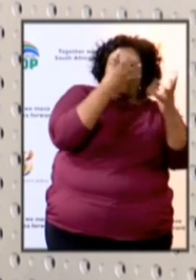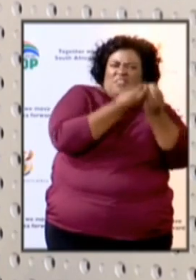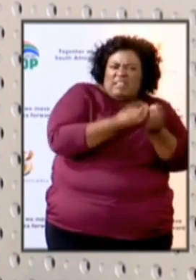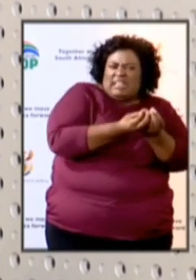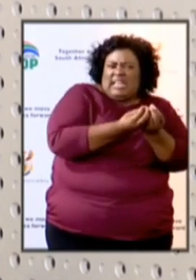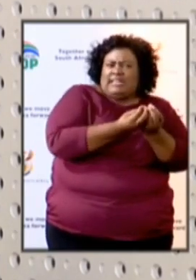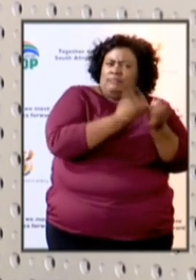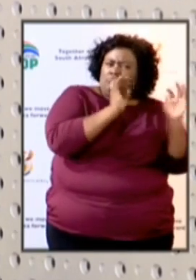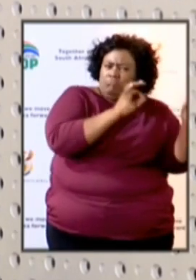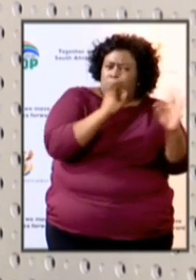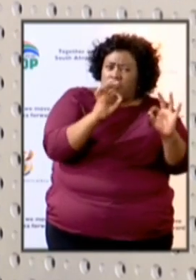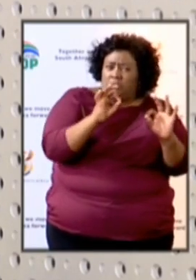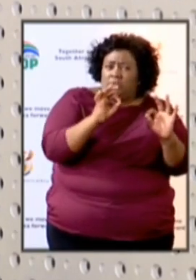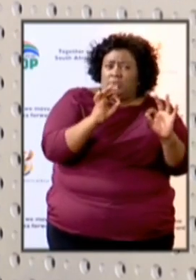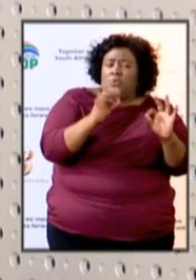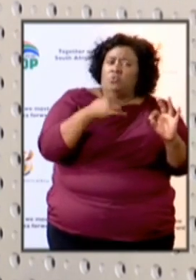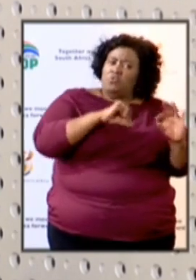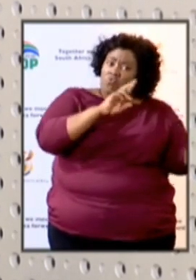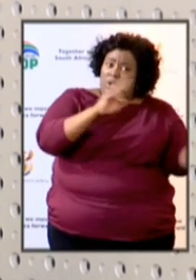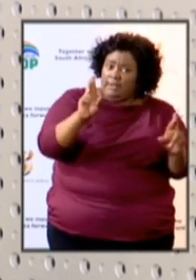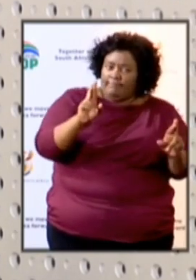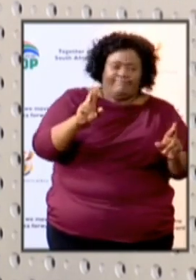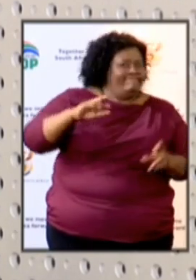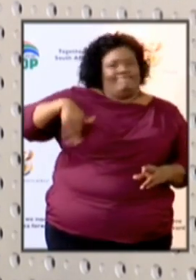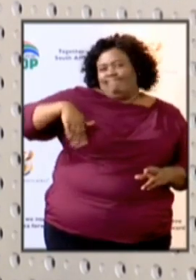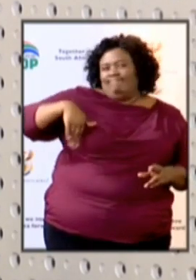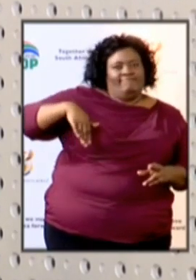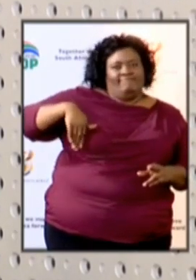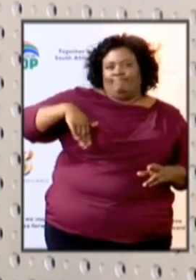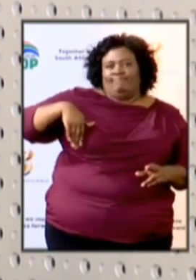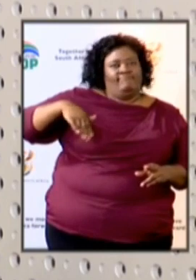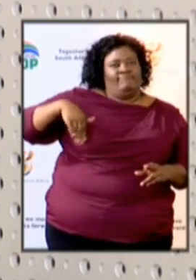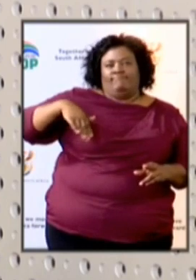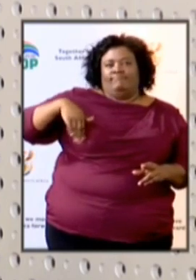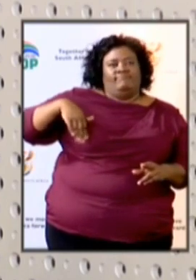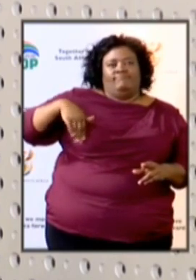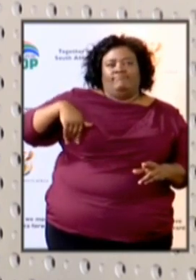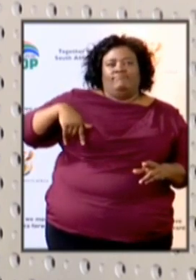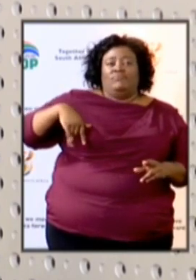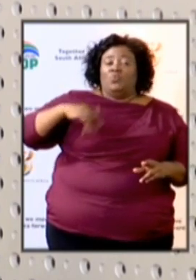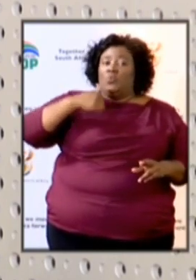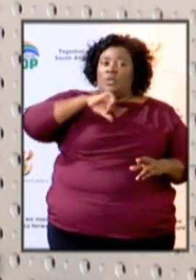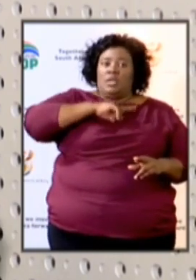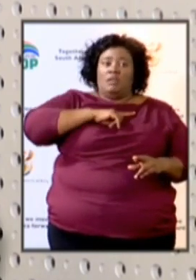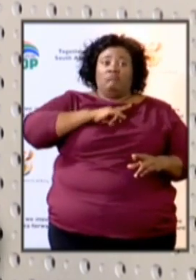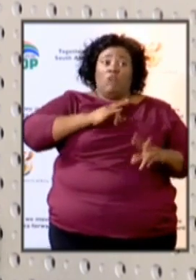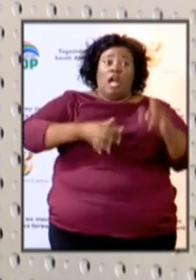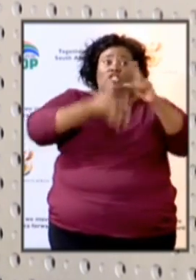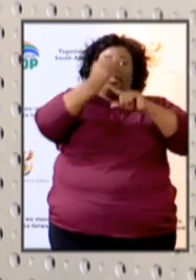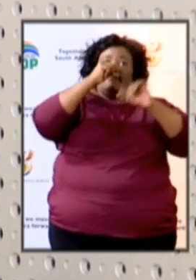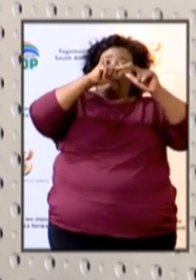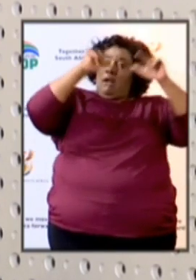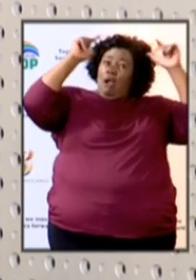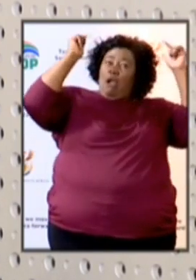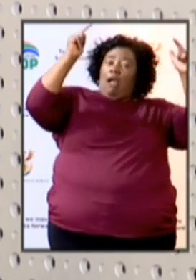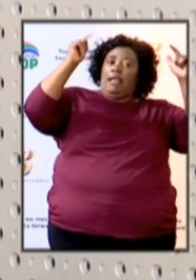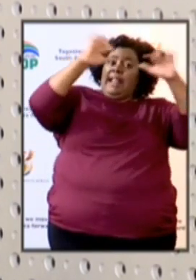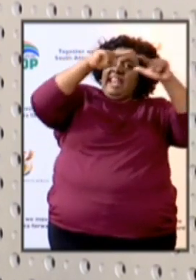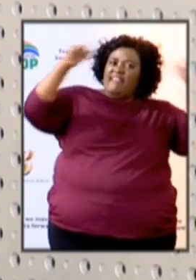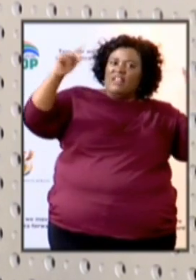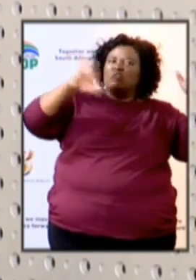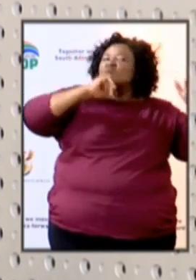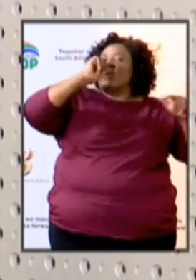makeshift hospital nani nama quarantine kodwa sikafike ezingeni la singathi hayi noma isifo